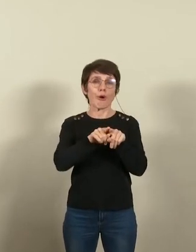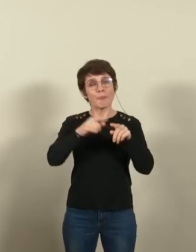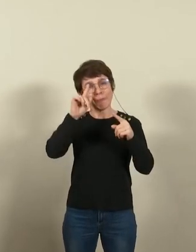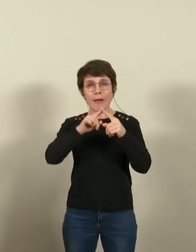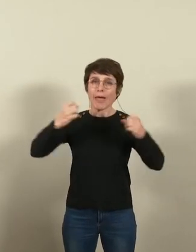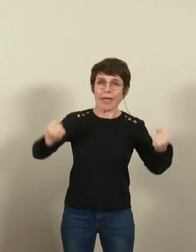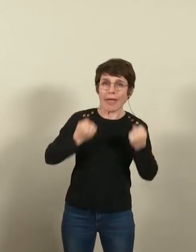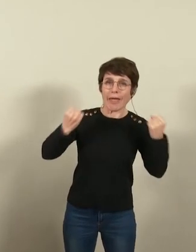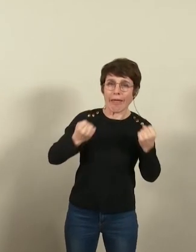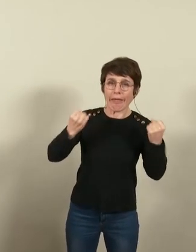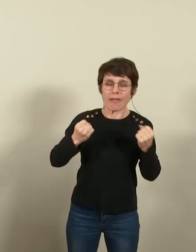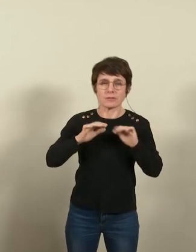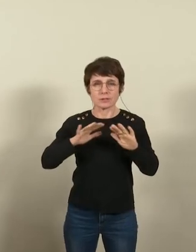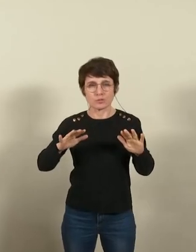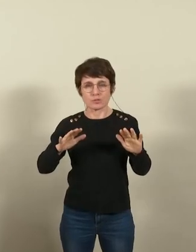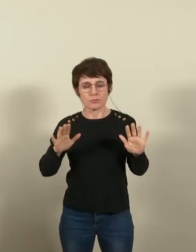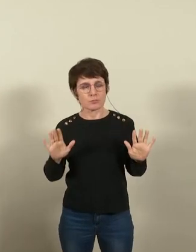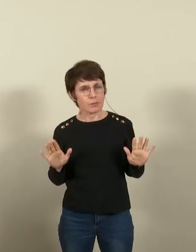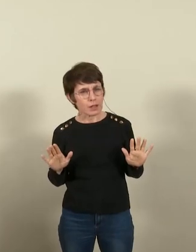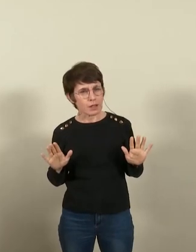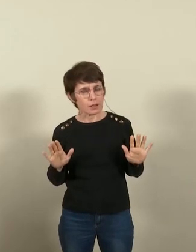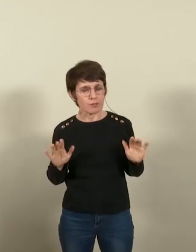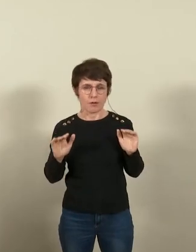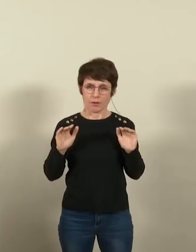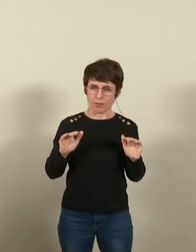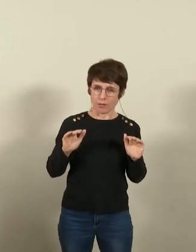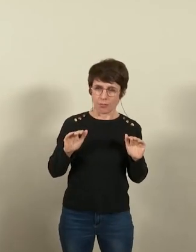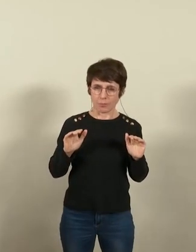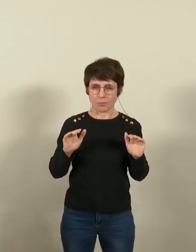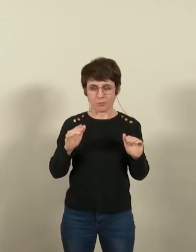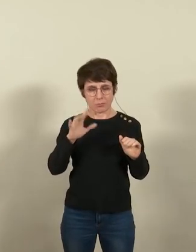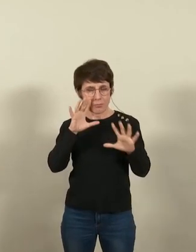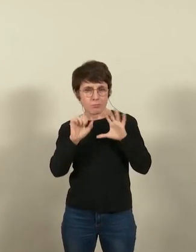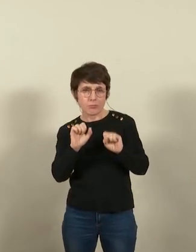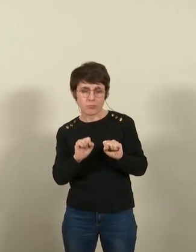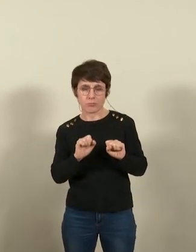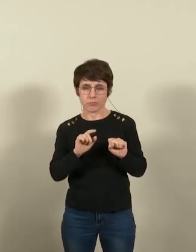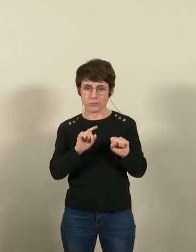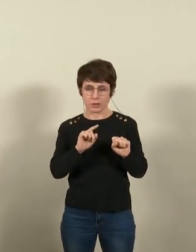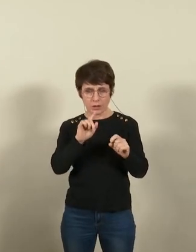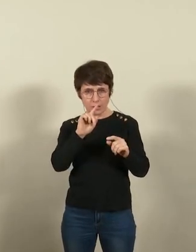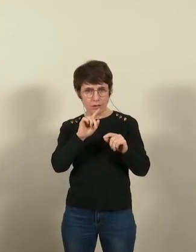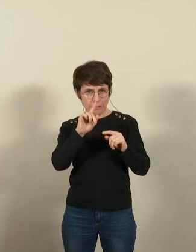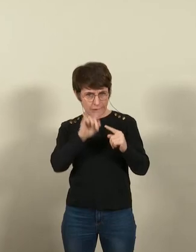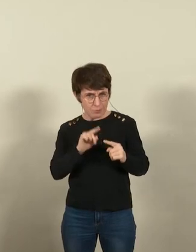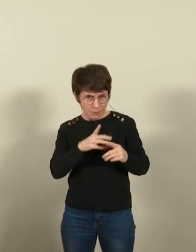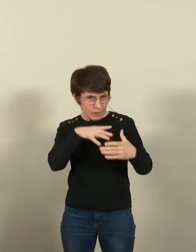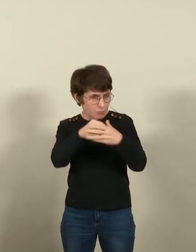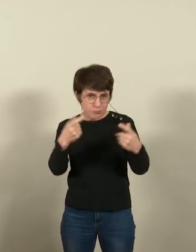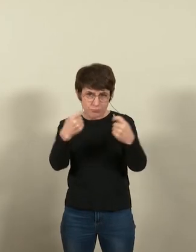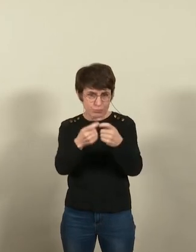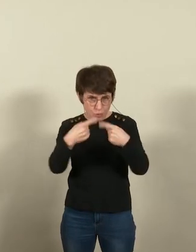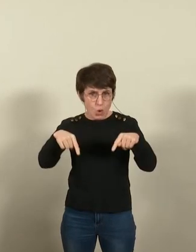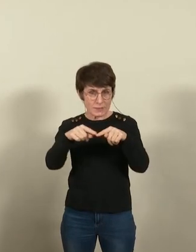en sachant que il y a eu plusieurs questions aujourd'hui qui sont ressorties qui sont des commissions des questions clairement de commission en l'occurrence et il faut savoir que pendant cette